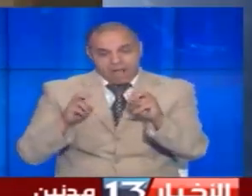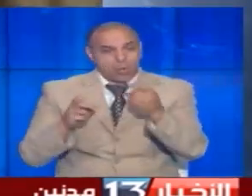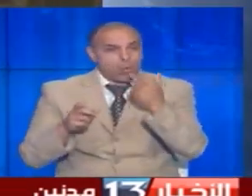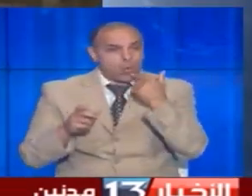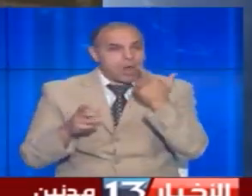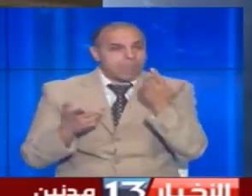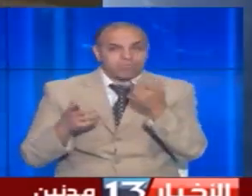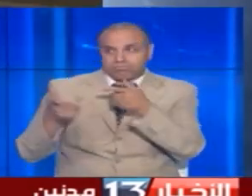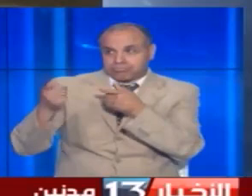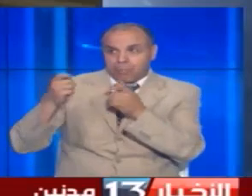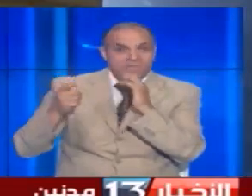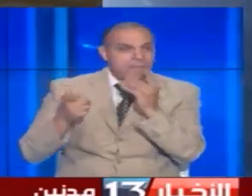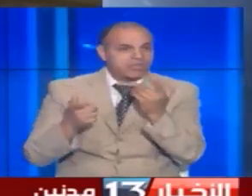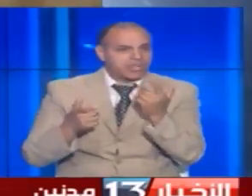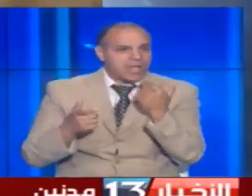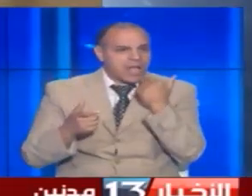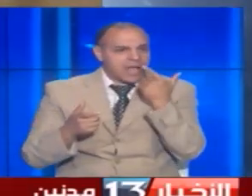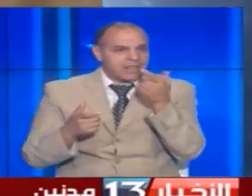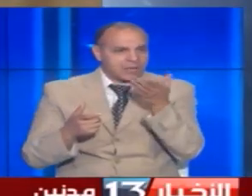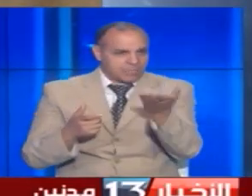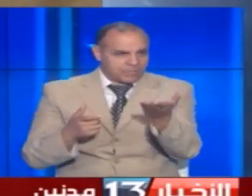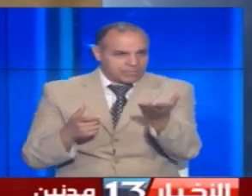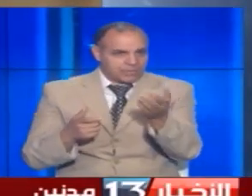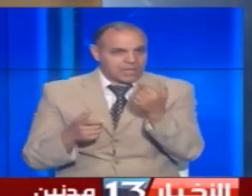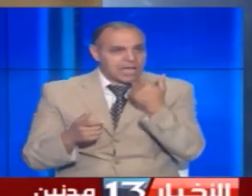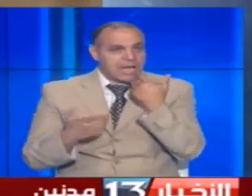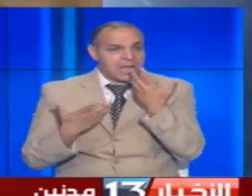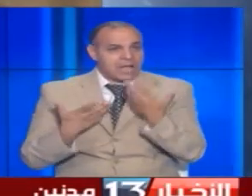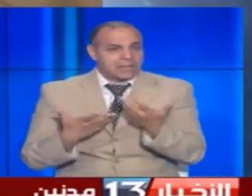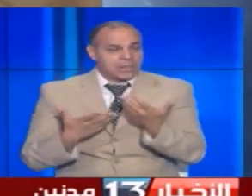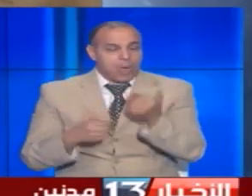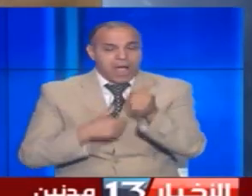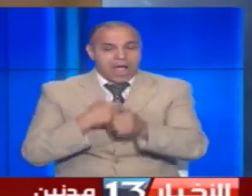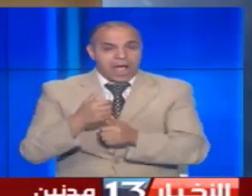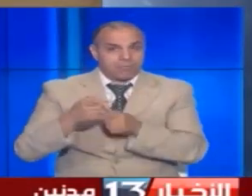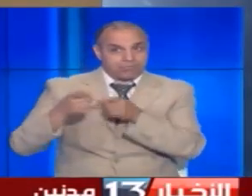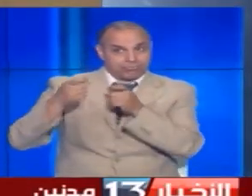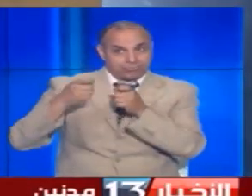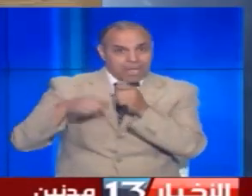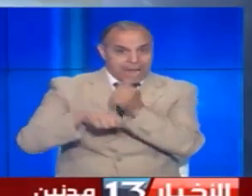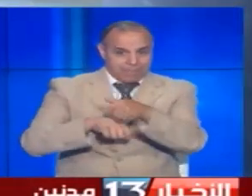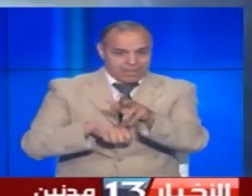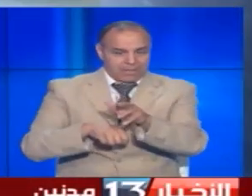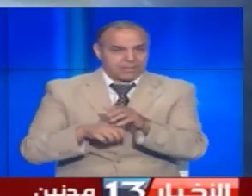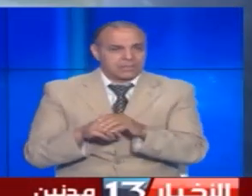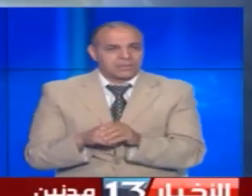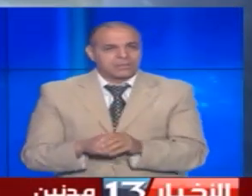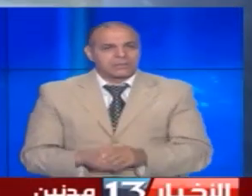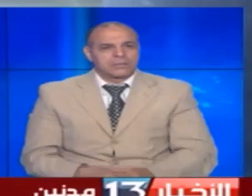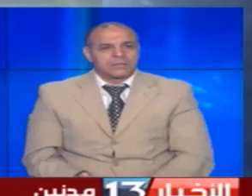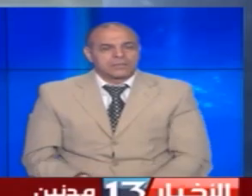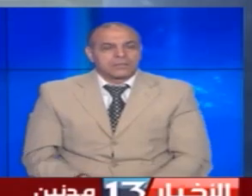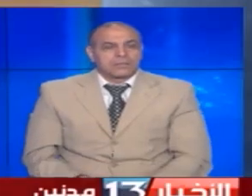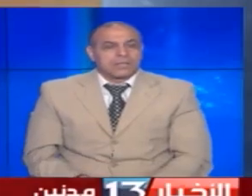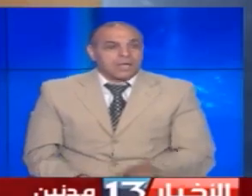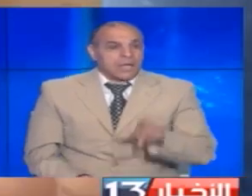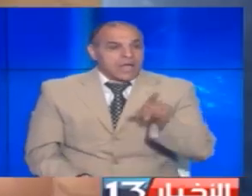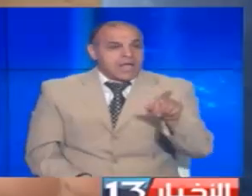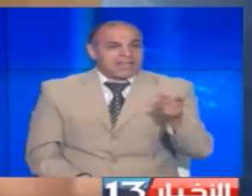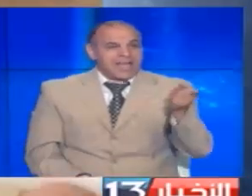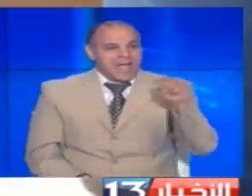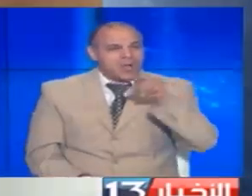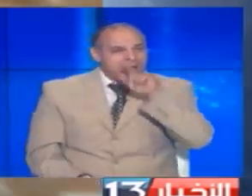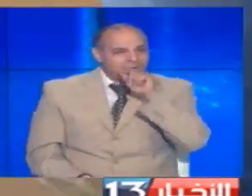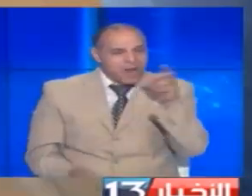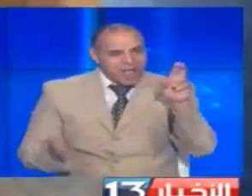ولن يجد هو ليس هو خاصه ونحن في موسم الصيد البري هذه الايام واعاده اعمار طائل